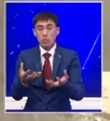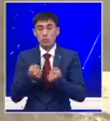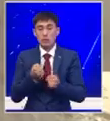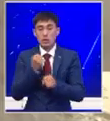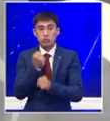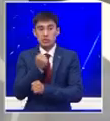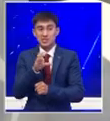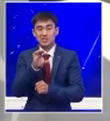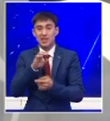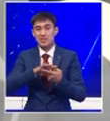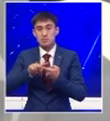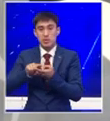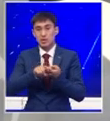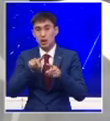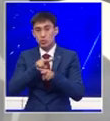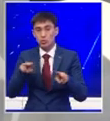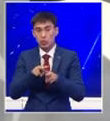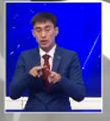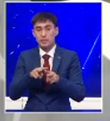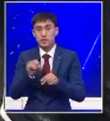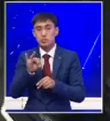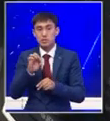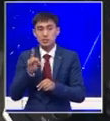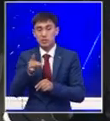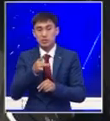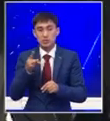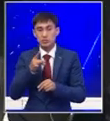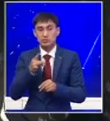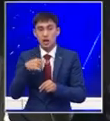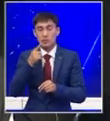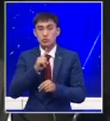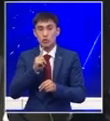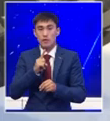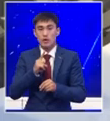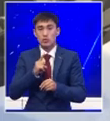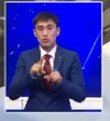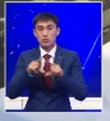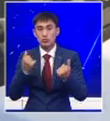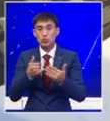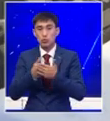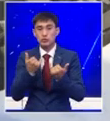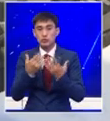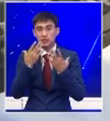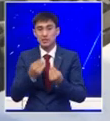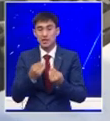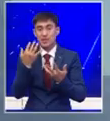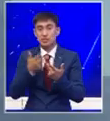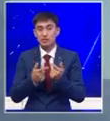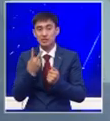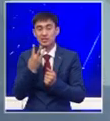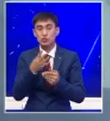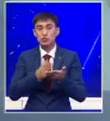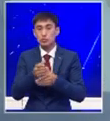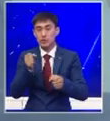работники санитарно-эпидемиологического контроля им беше казахского района отметим в учреждении До сегодняшнего дня насчитывалось три